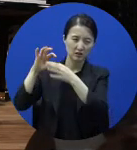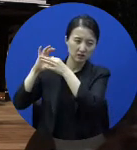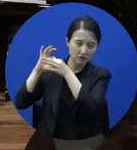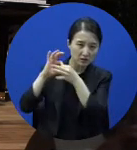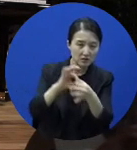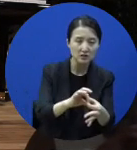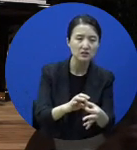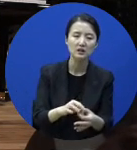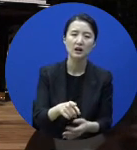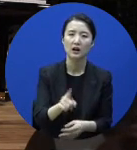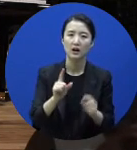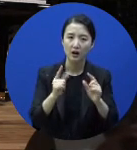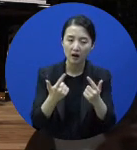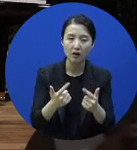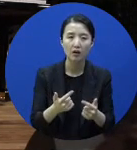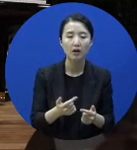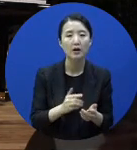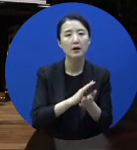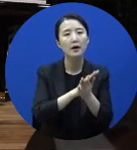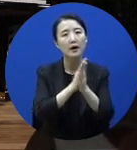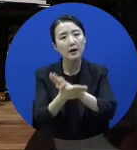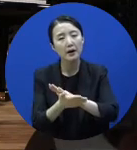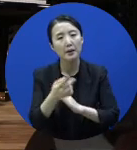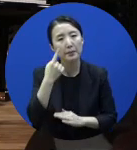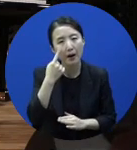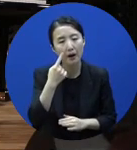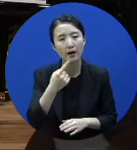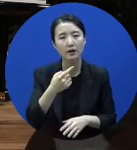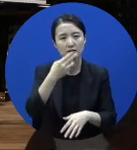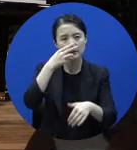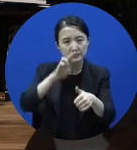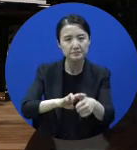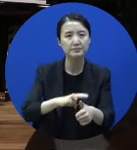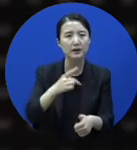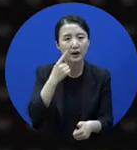있는 어떤 부분들을 갖춰야 되는 게 필요하다고 생각합니다. 이렇게